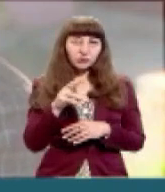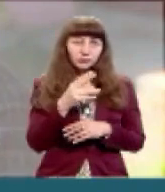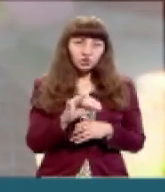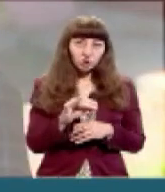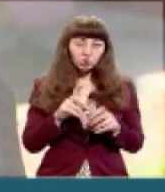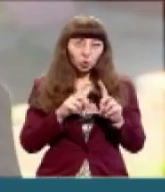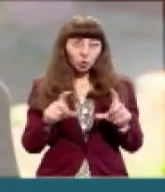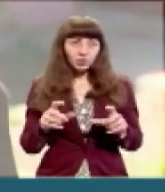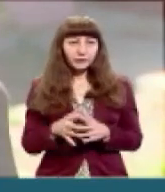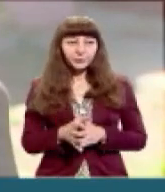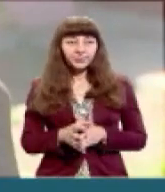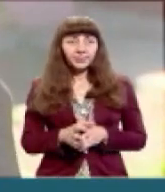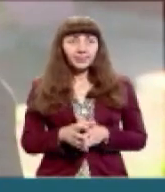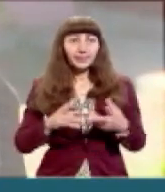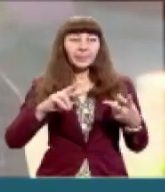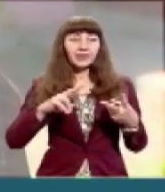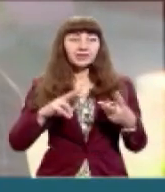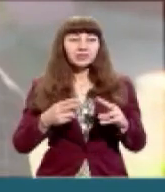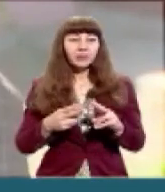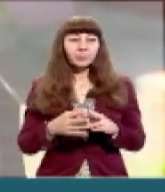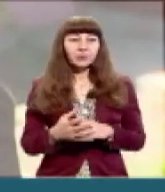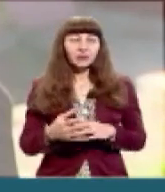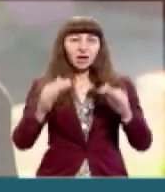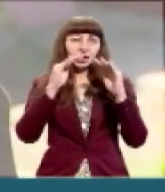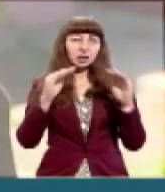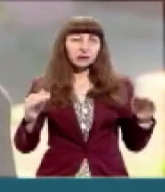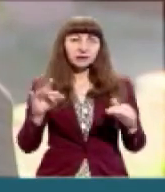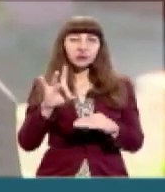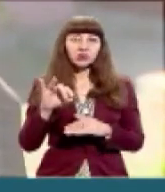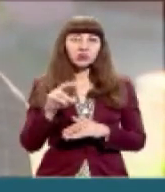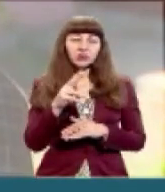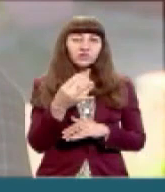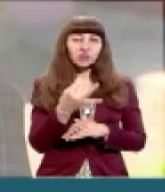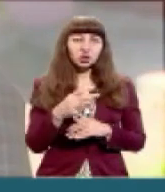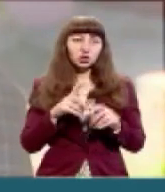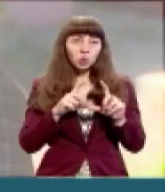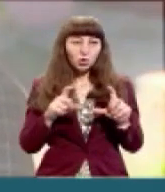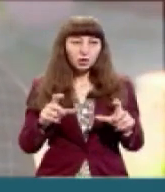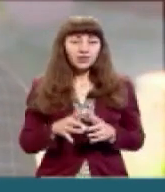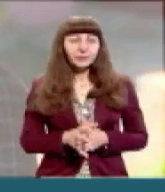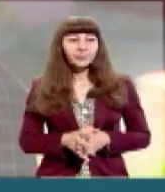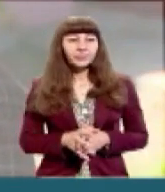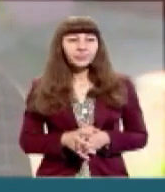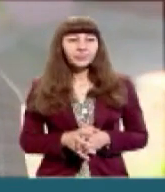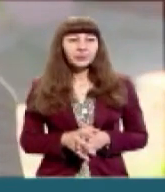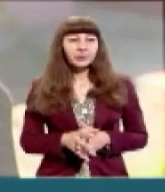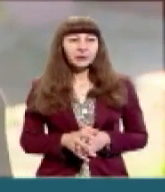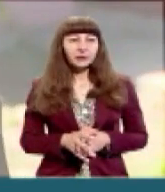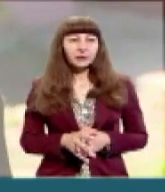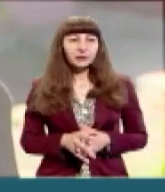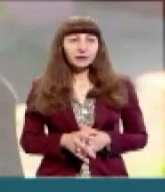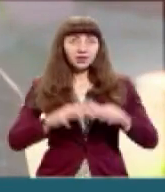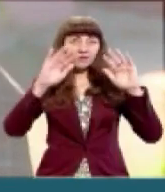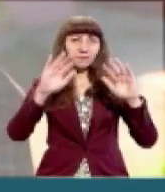средней школы, замена кровли Тенизовской основной школы, замена, то есть